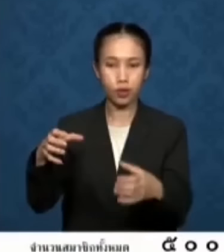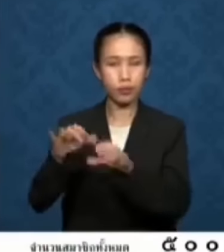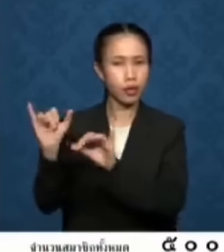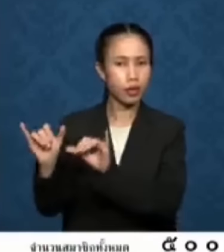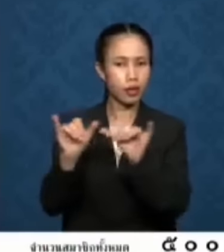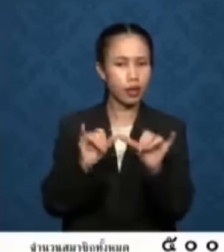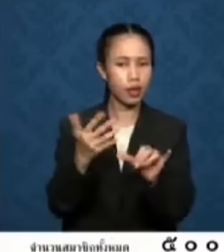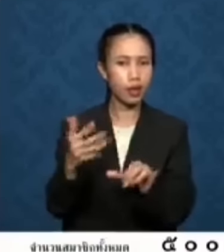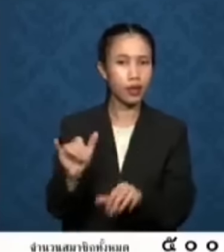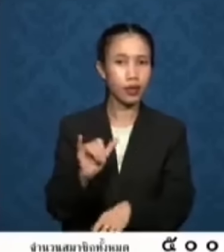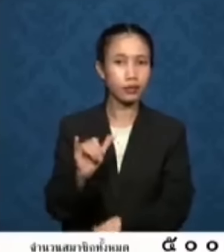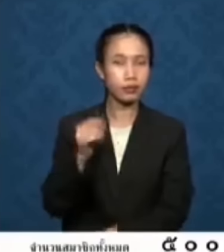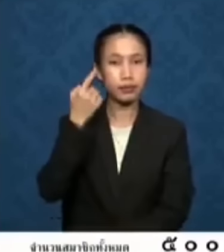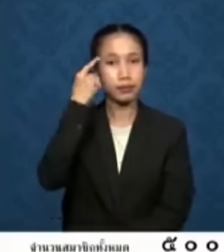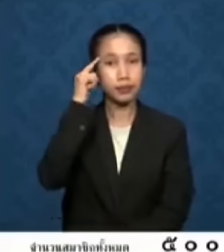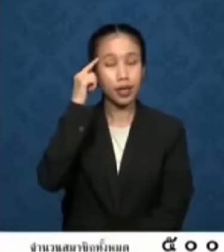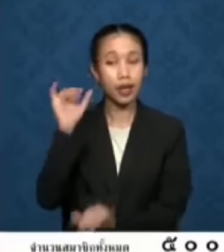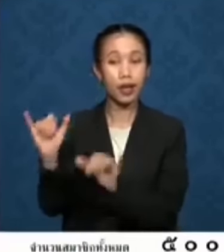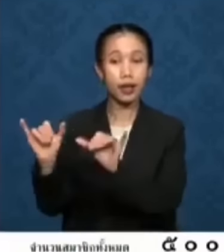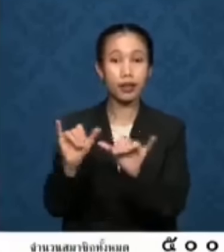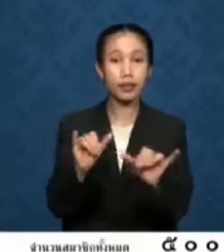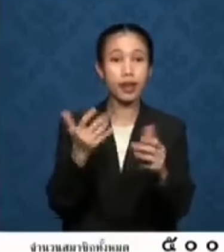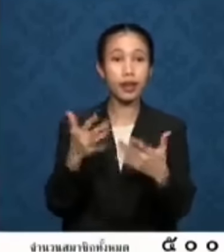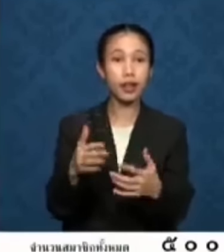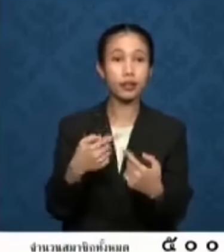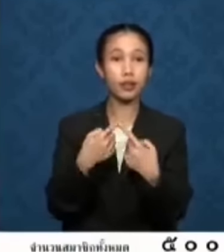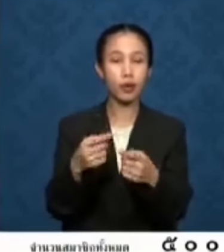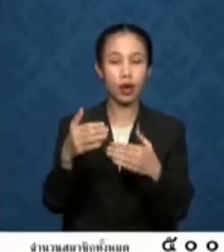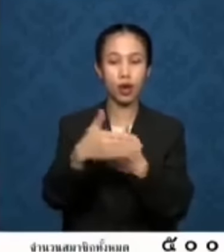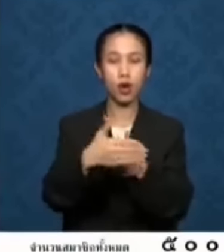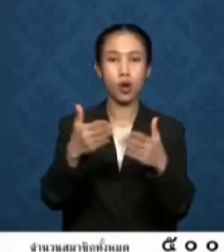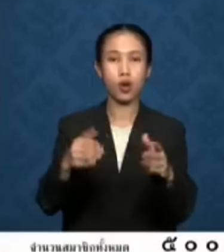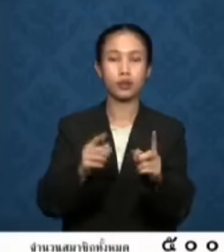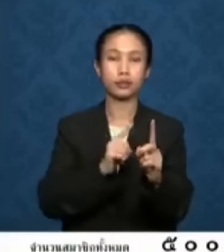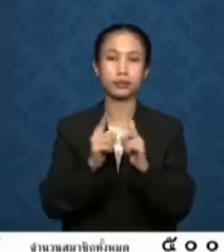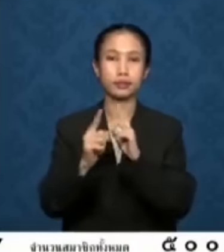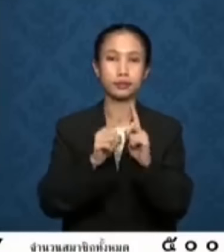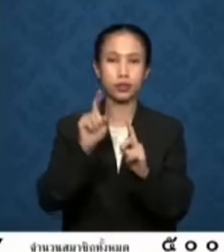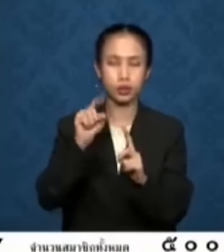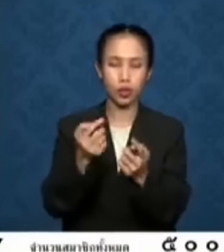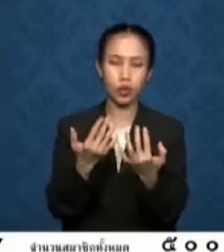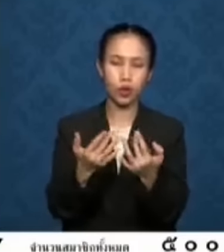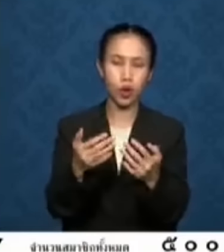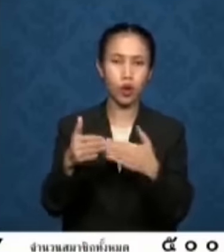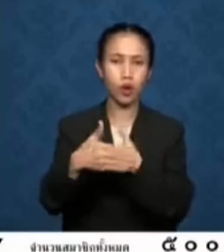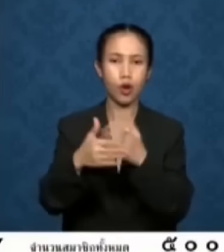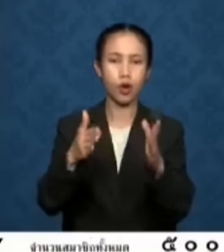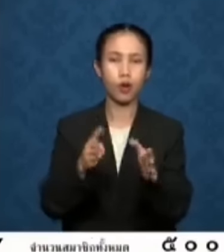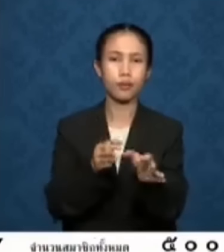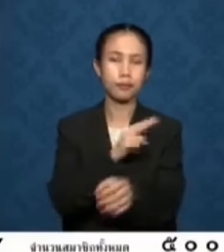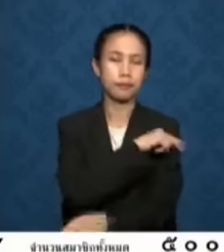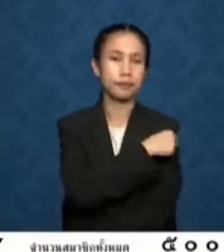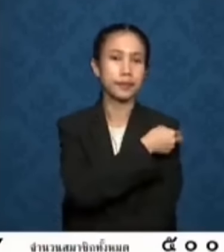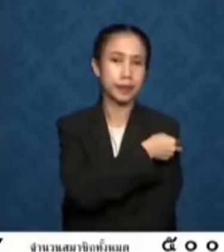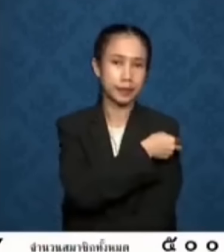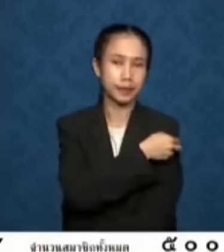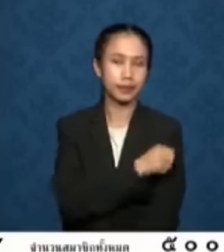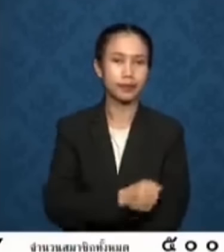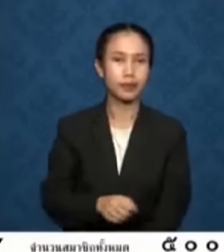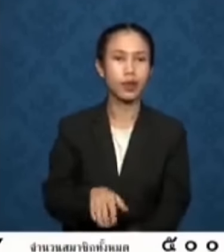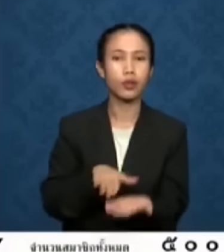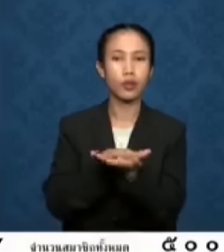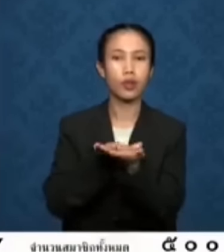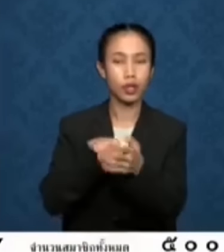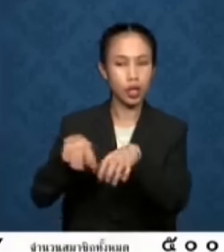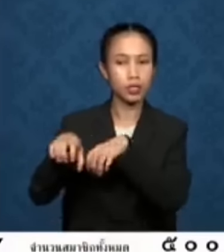นะครับย้ายแล้วแต่ยังอยู่ห้องผู้ชี้แจงอยู่นะครับตอนนี้ผู้ชี้แจงเราต้องรอห้องพยาบาลนะครับก็ขอรบกวน